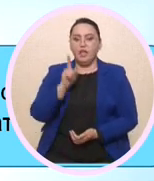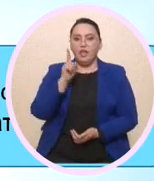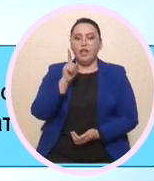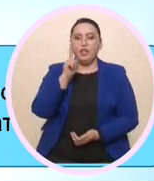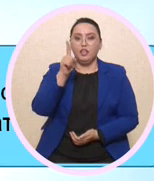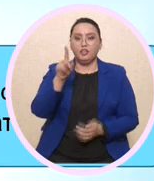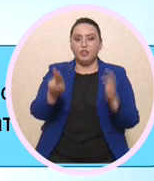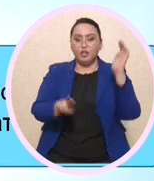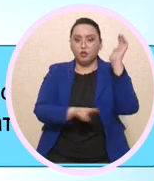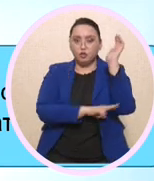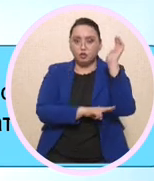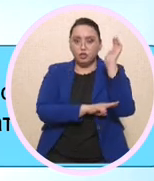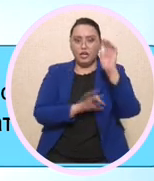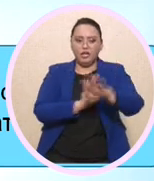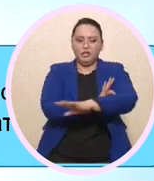амьдралыг харуулсан юм.